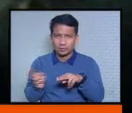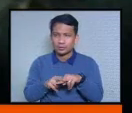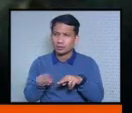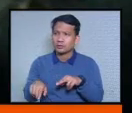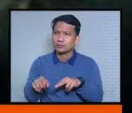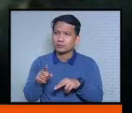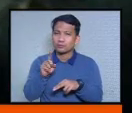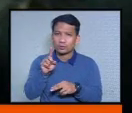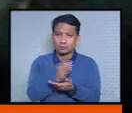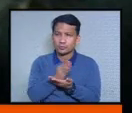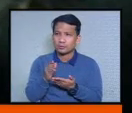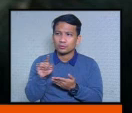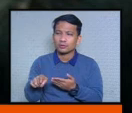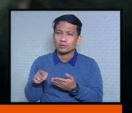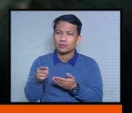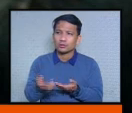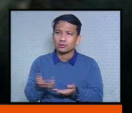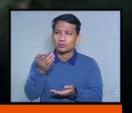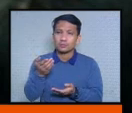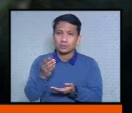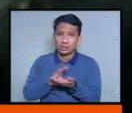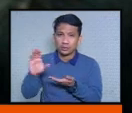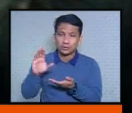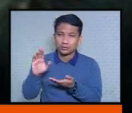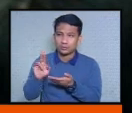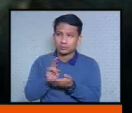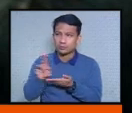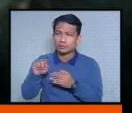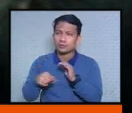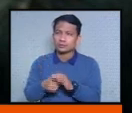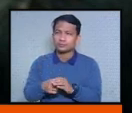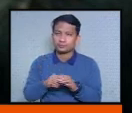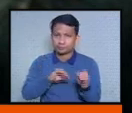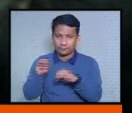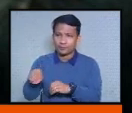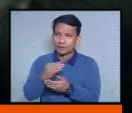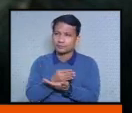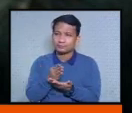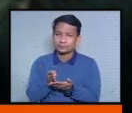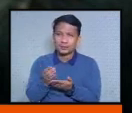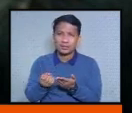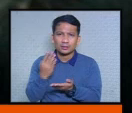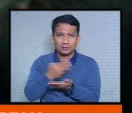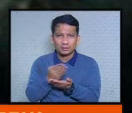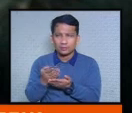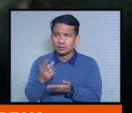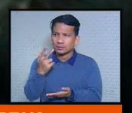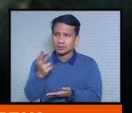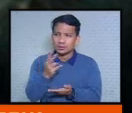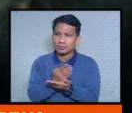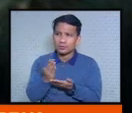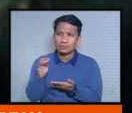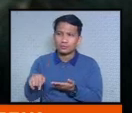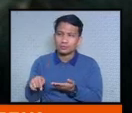higit 1 bilyong piso ang pondo ng state colleges and universities. Naglaan din ng higit 3 bilyong piso